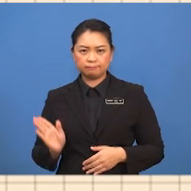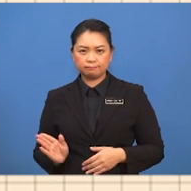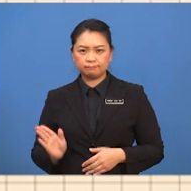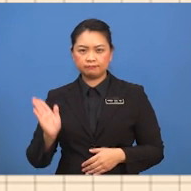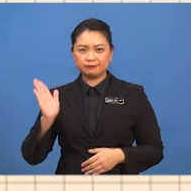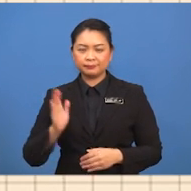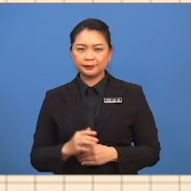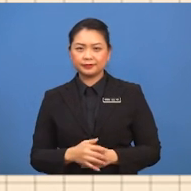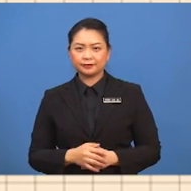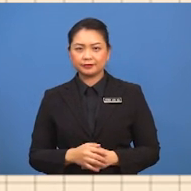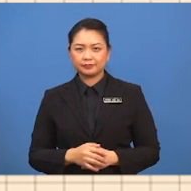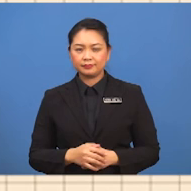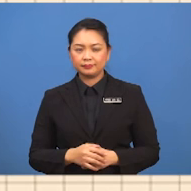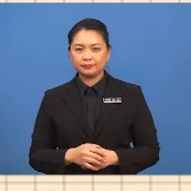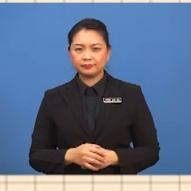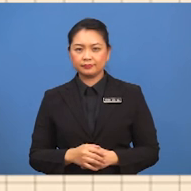berikut.